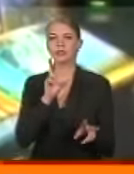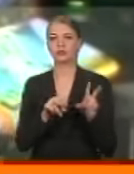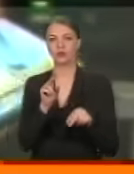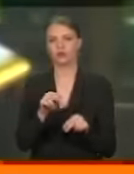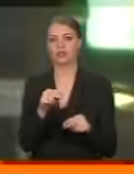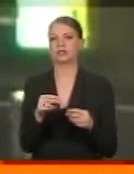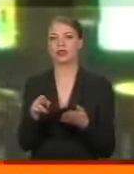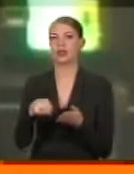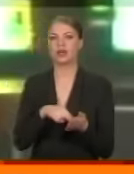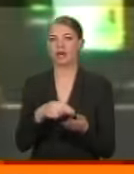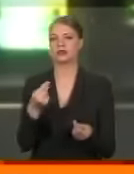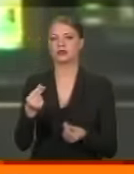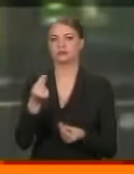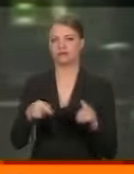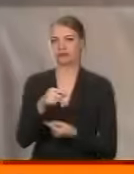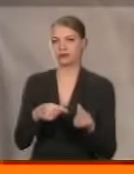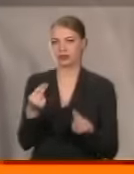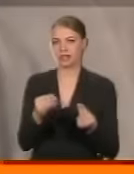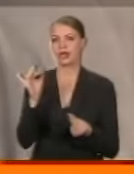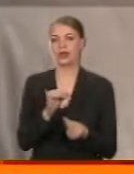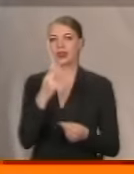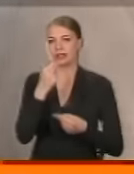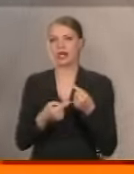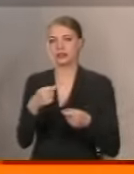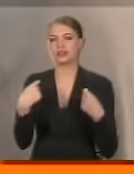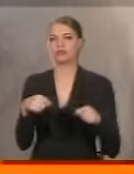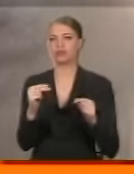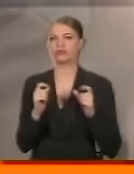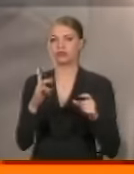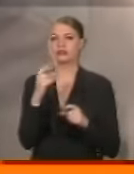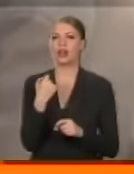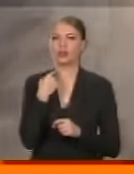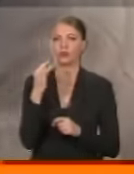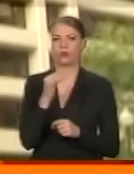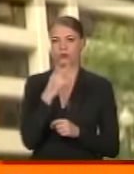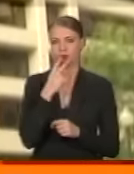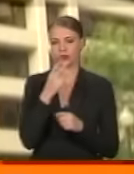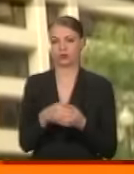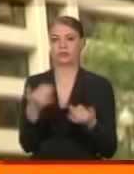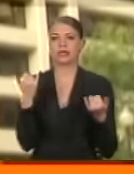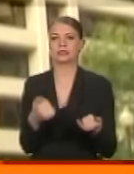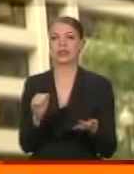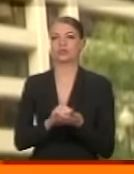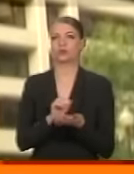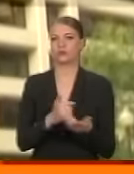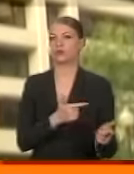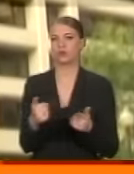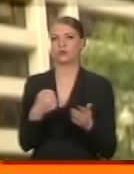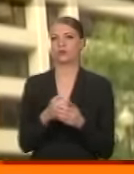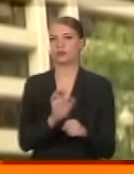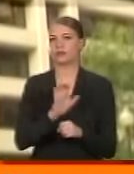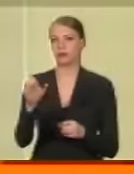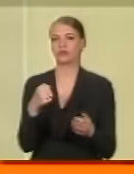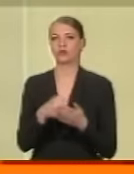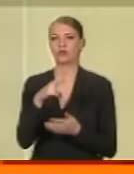сподівається легалізацією грального бізнесу та традиційно збільшенням акцизів на алкоголь та тютюн. Нині документ готують до